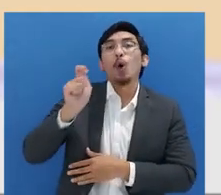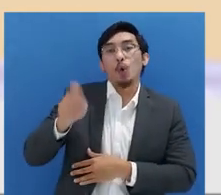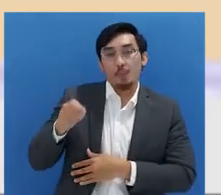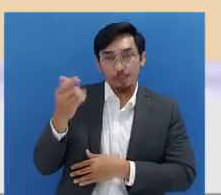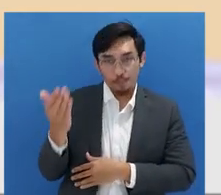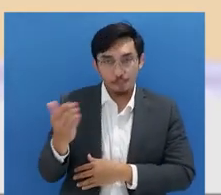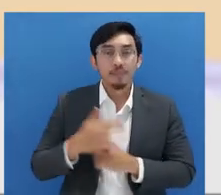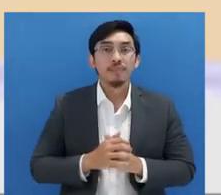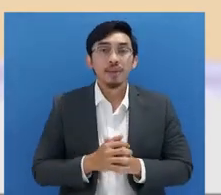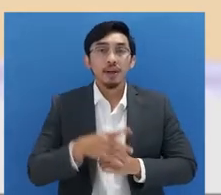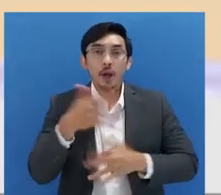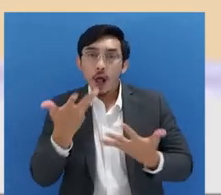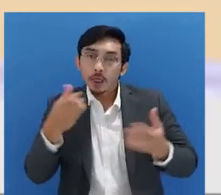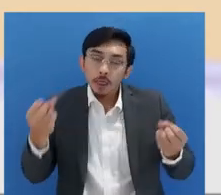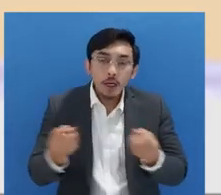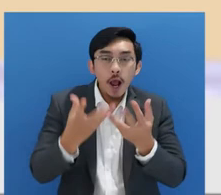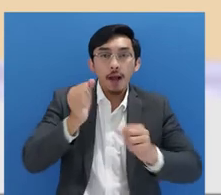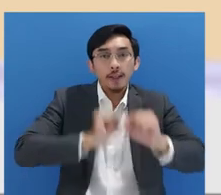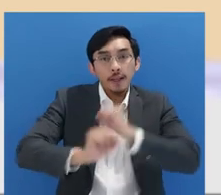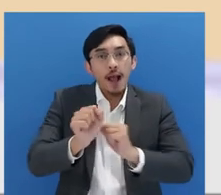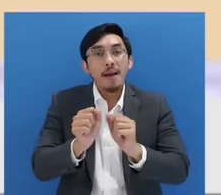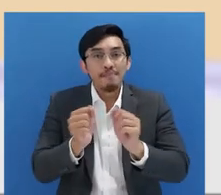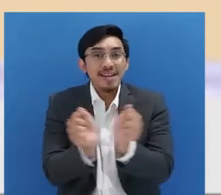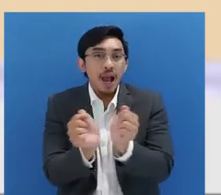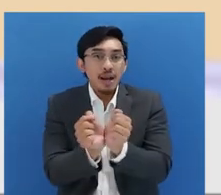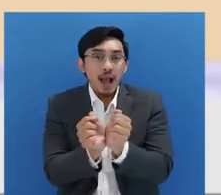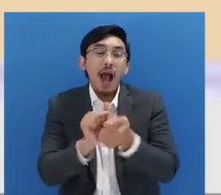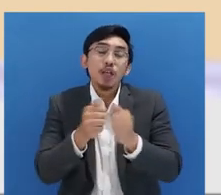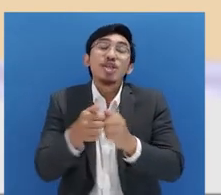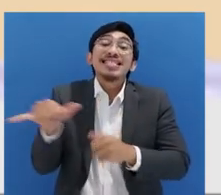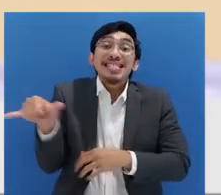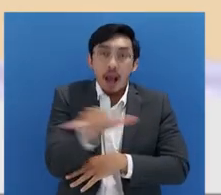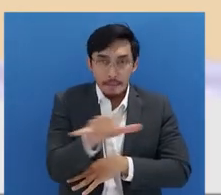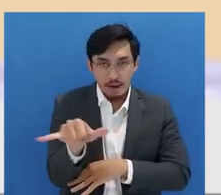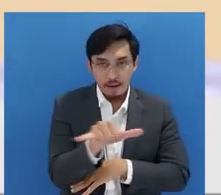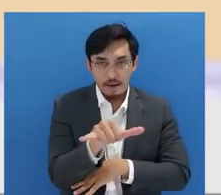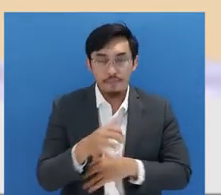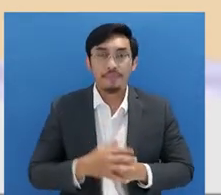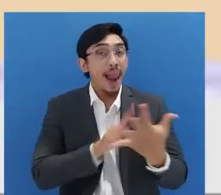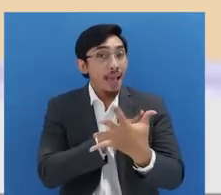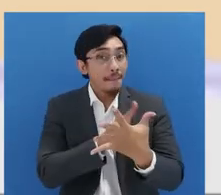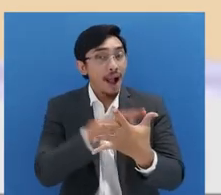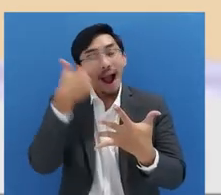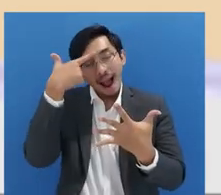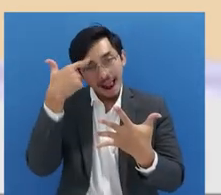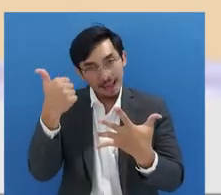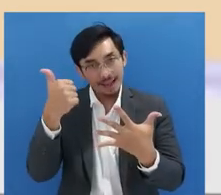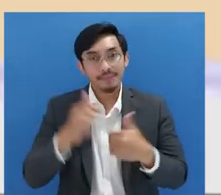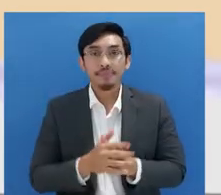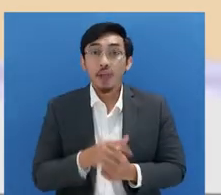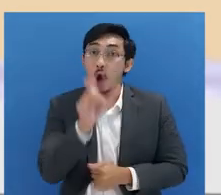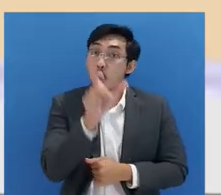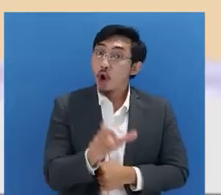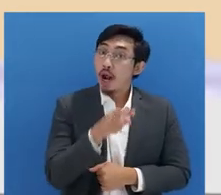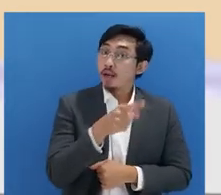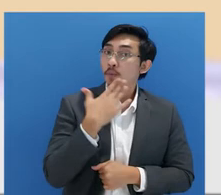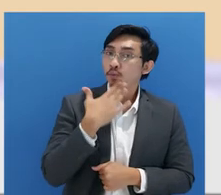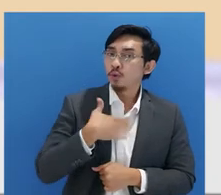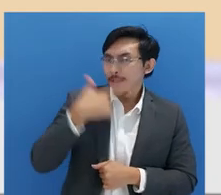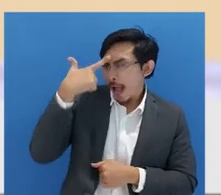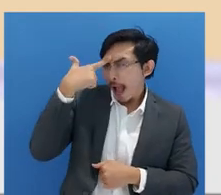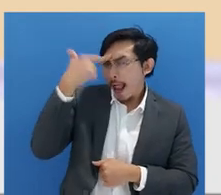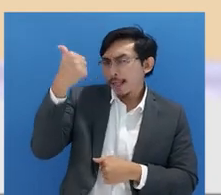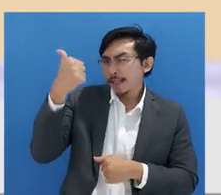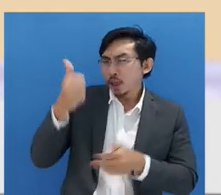suatu tindak pidana dalam kasus yang sama. Nomor 5, ahli. Ialah seseorang yang memiliki keahlian khusus